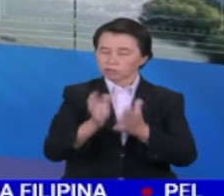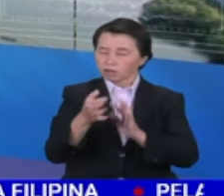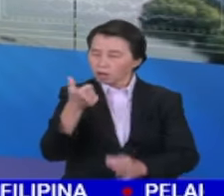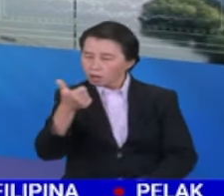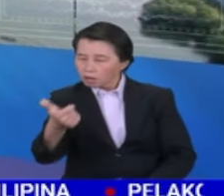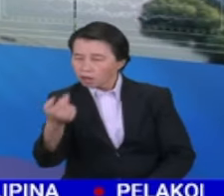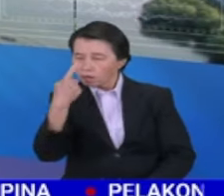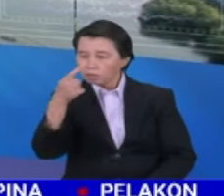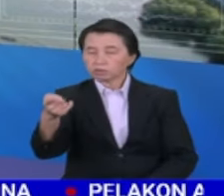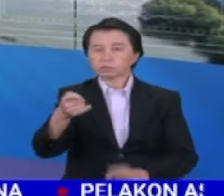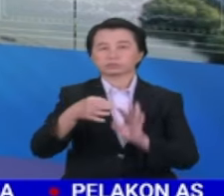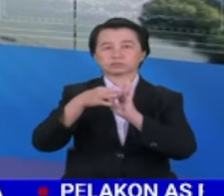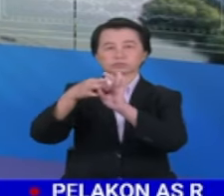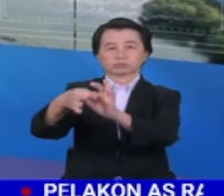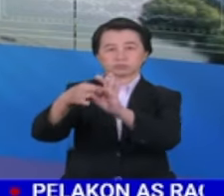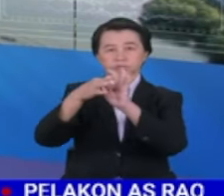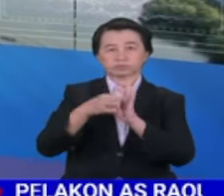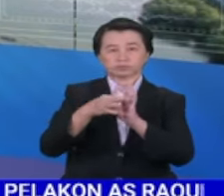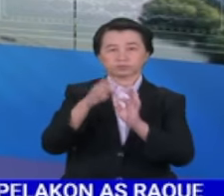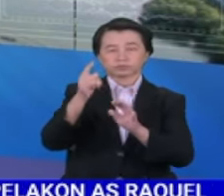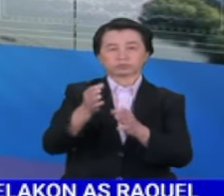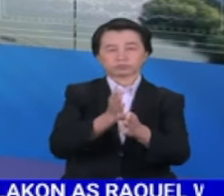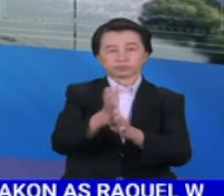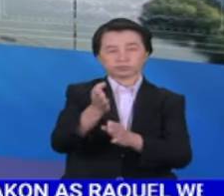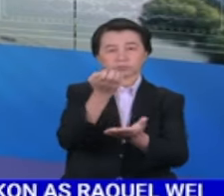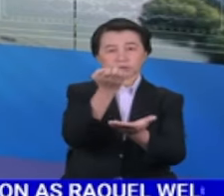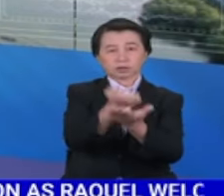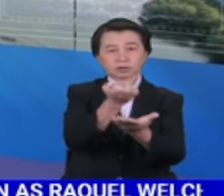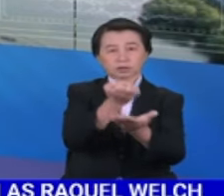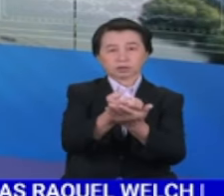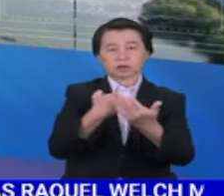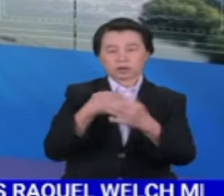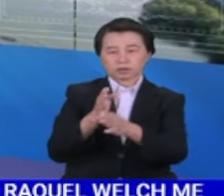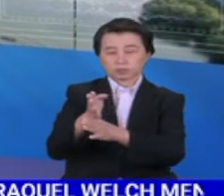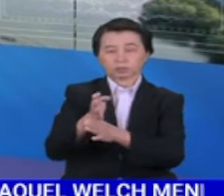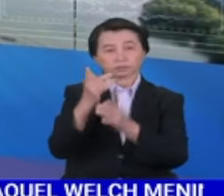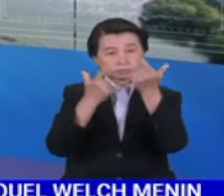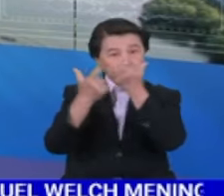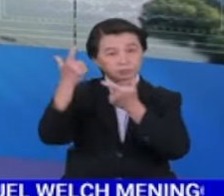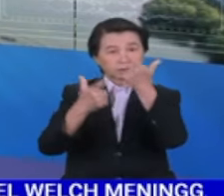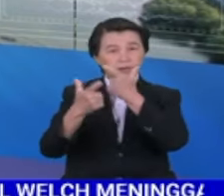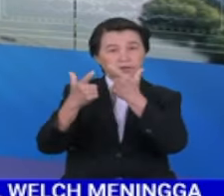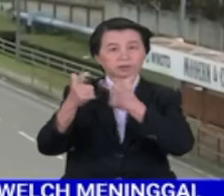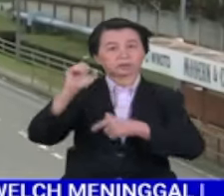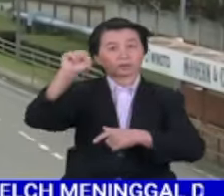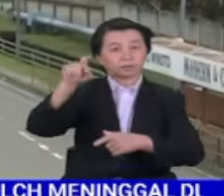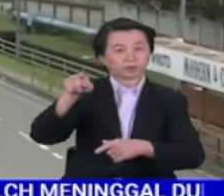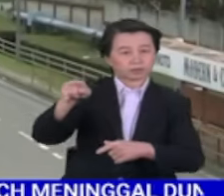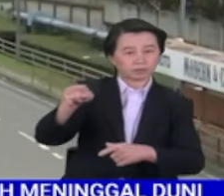tarikan pihaknya untuk menjalin kerjasama dalam bidang ekonomi di sawah adalah sektor Pelangi